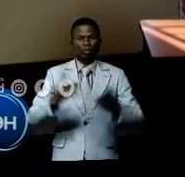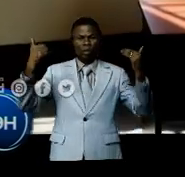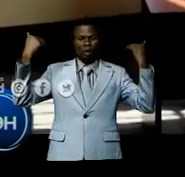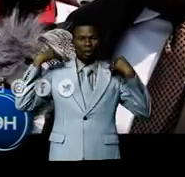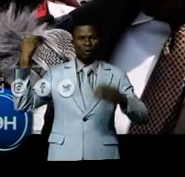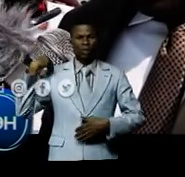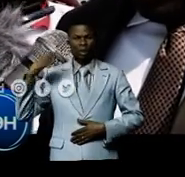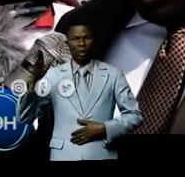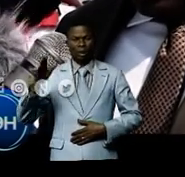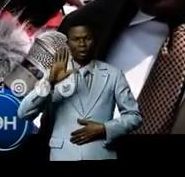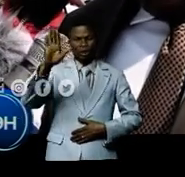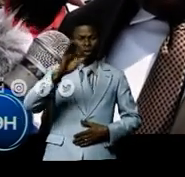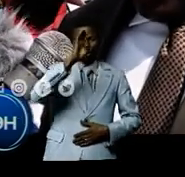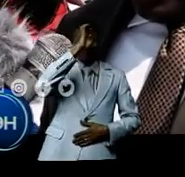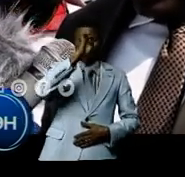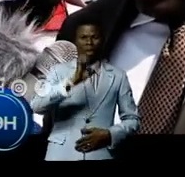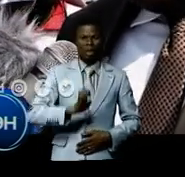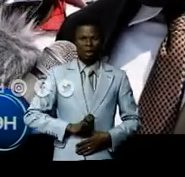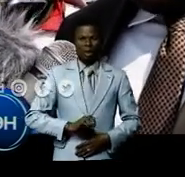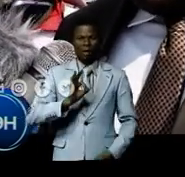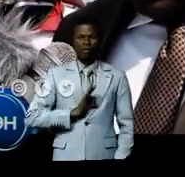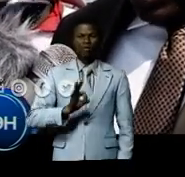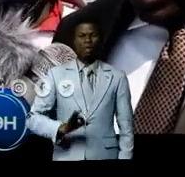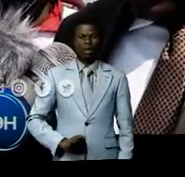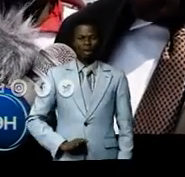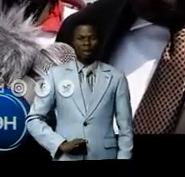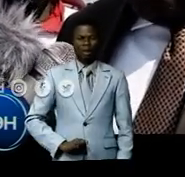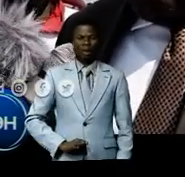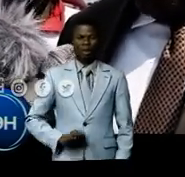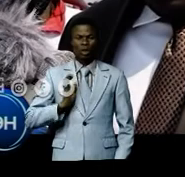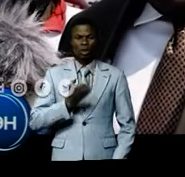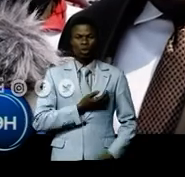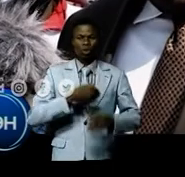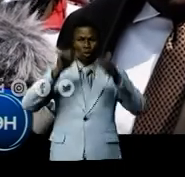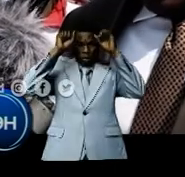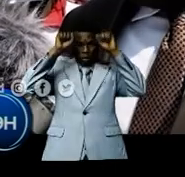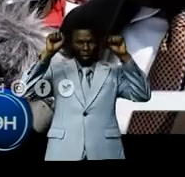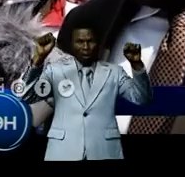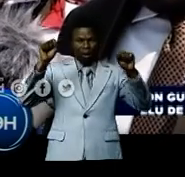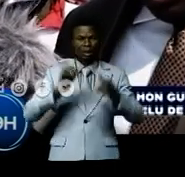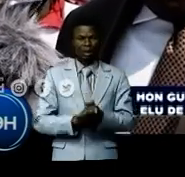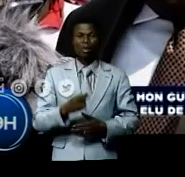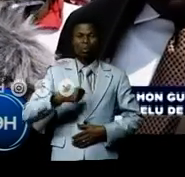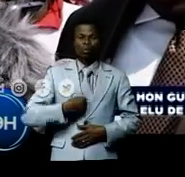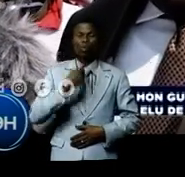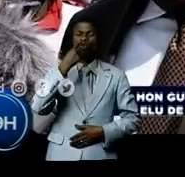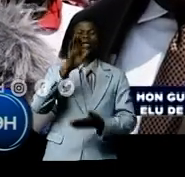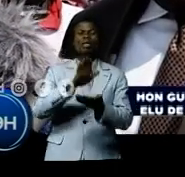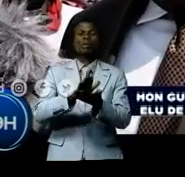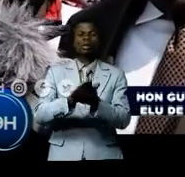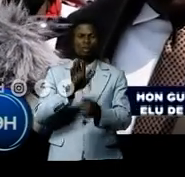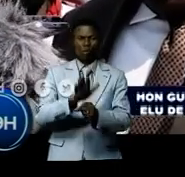l'État, son Excellence Félix-Antoine Tshisekedi Tshilombo, à qui je rends